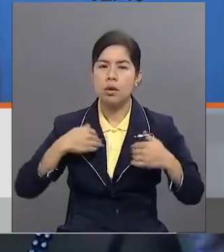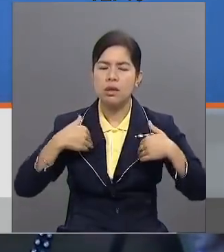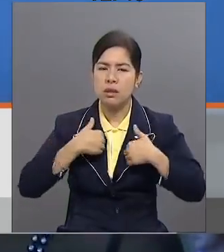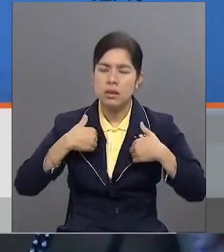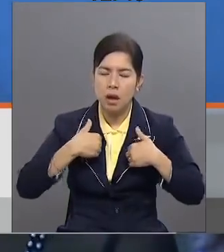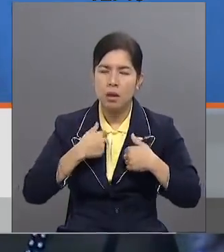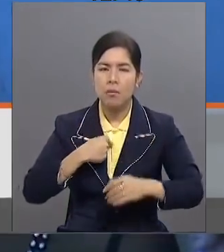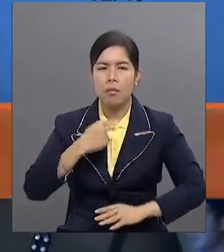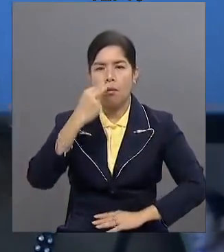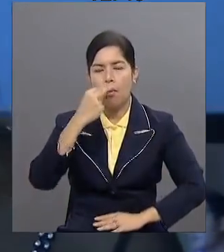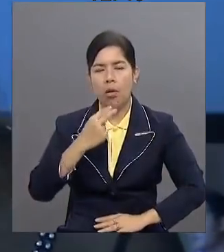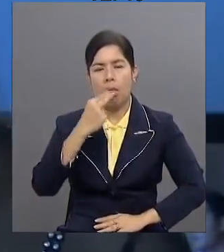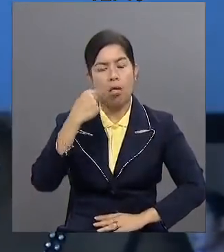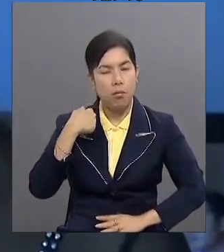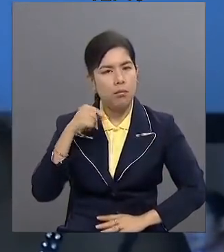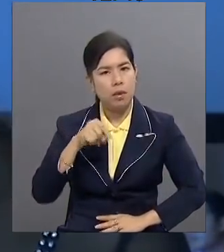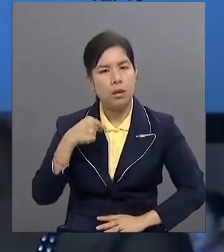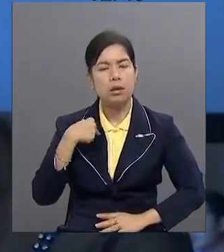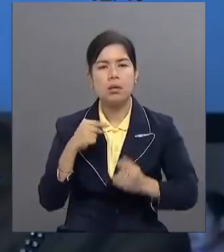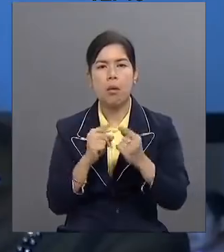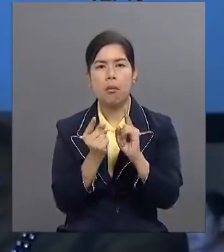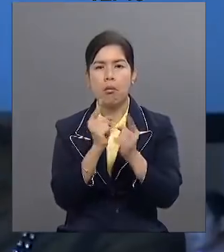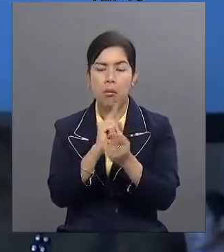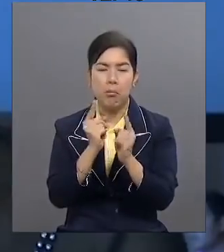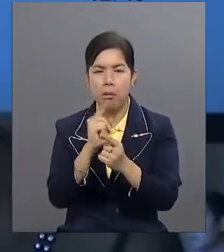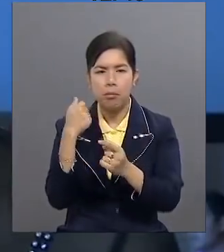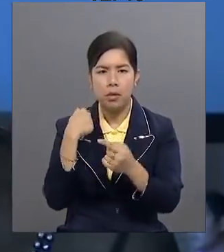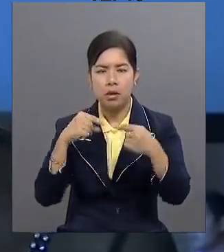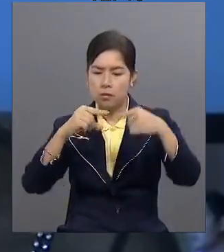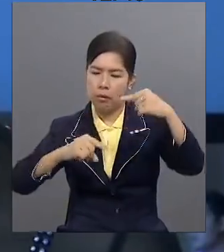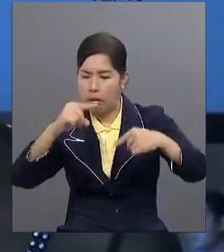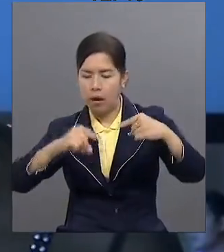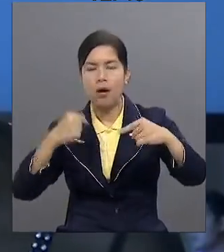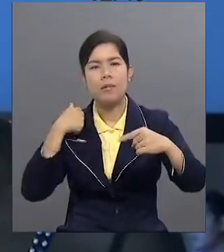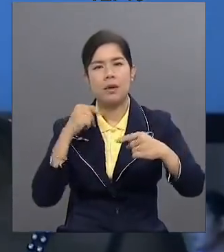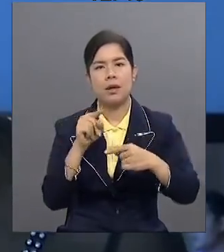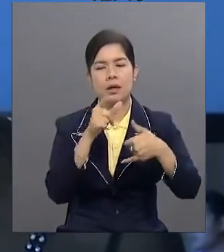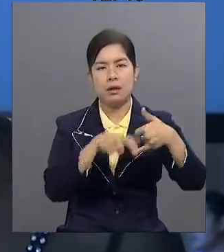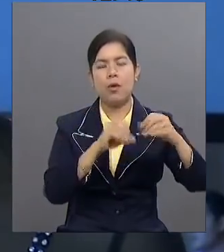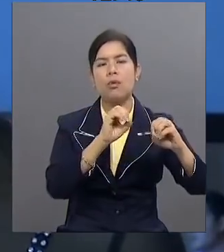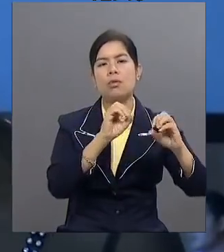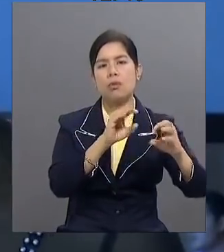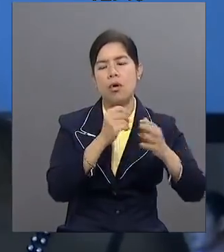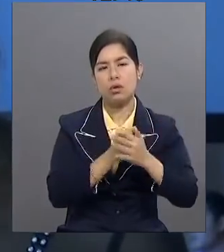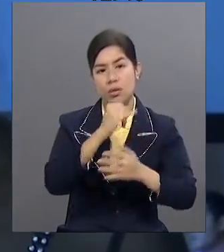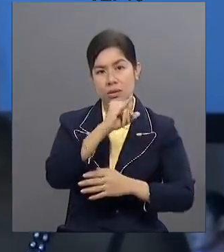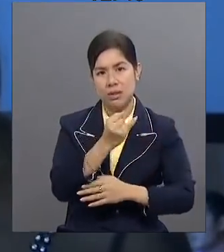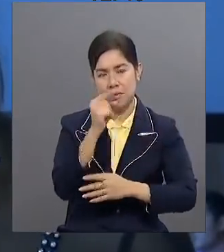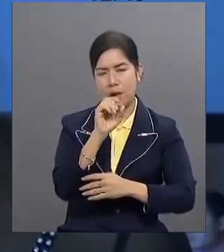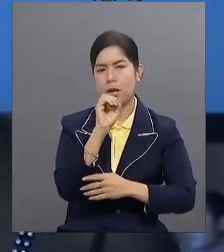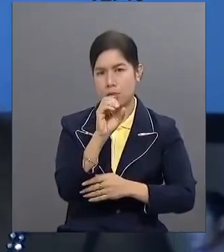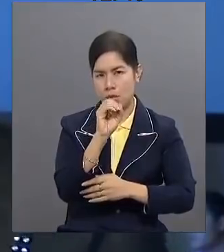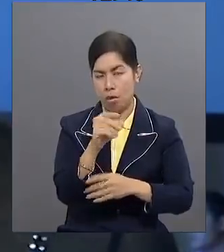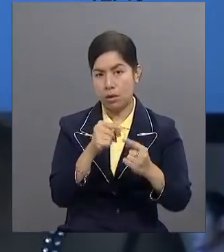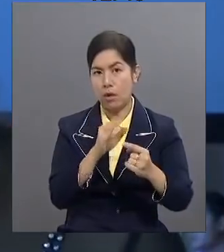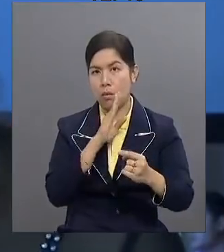ทันหรือเพี้ยนบ้างตามสภาพร่างกายที่เวลาเหนื่อยๆอะไรเงี้ยค่ะครูเจ็บก็จะสอนเทคนิคว่าถ้าเกิดว่าร่างกายเราเหนื่อยเราต้อง